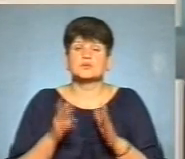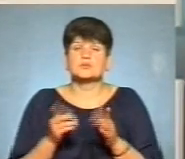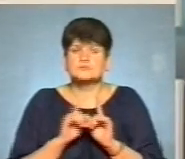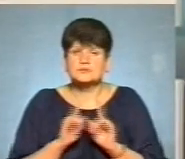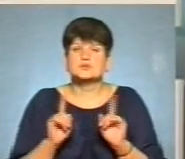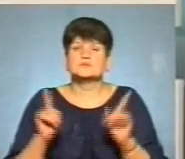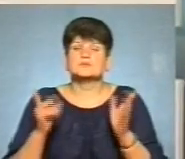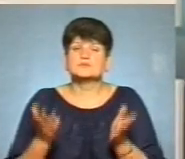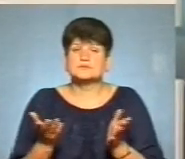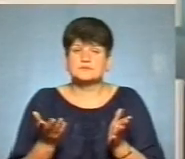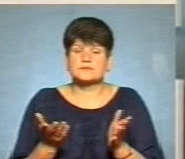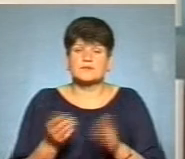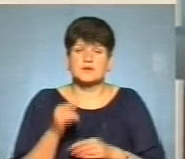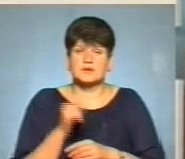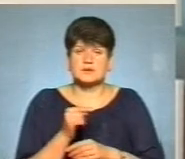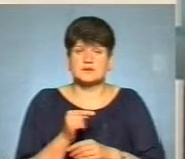особливості, ну і їх